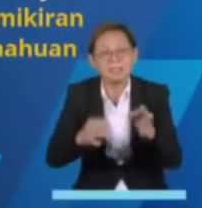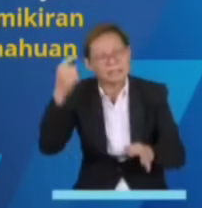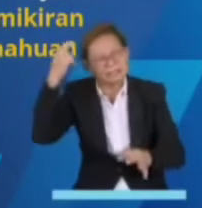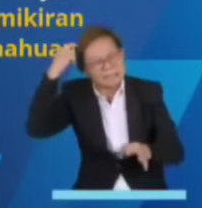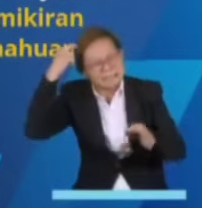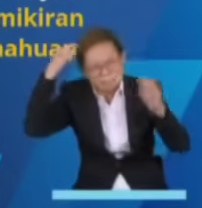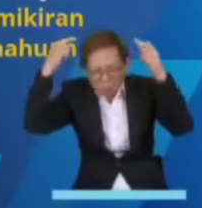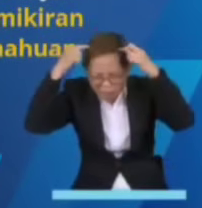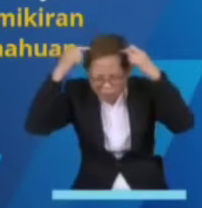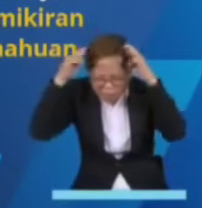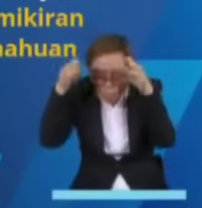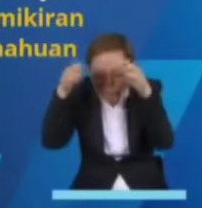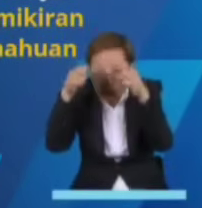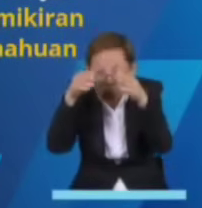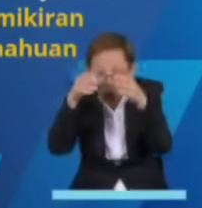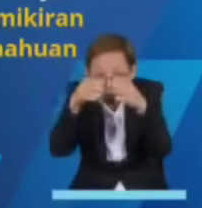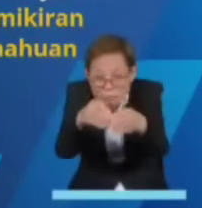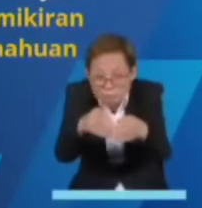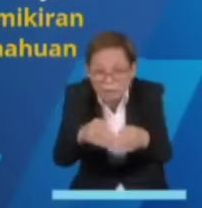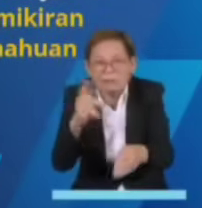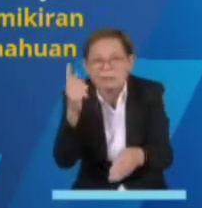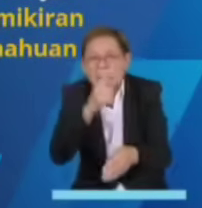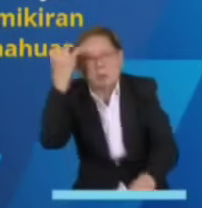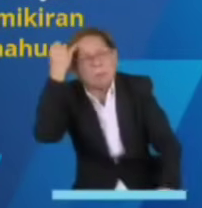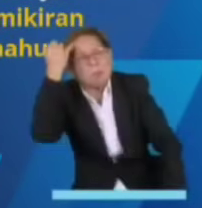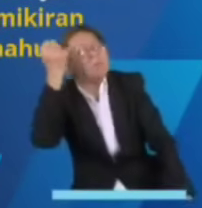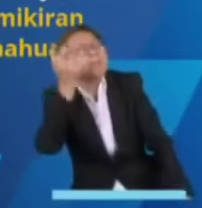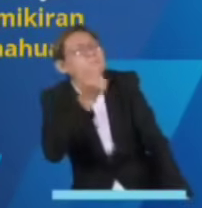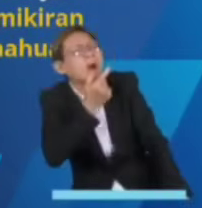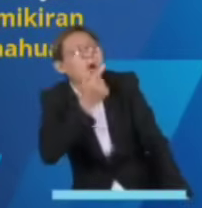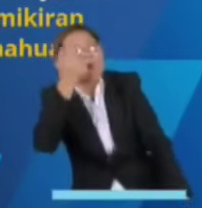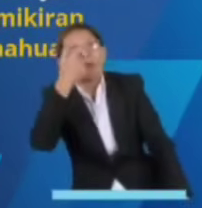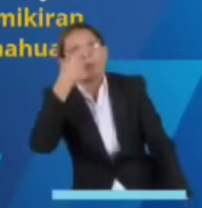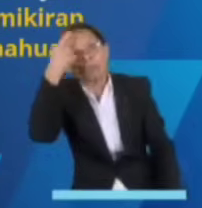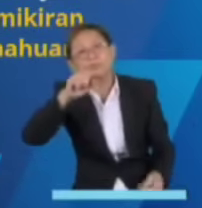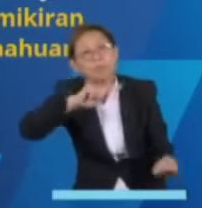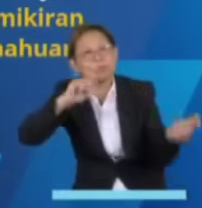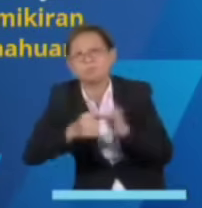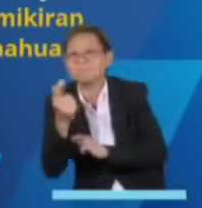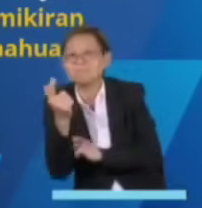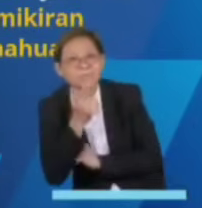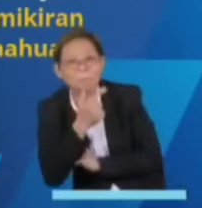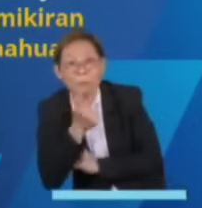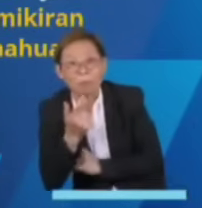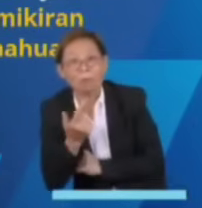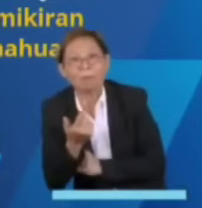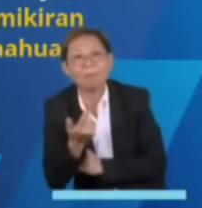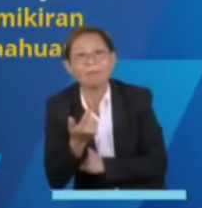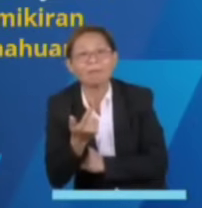yang sempit dan tidak mau berikhtiar untuk berubah.